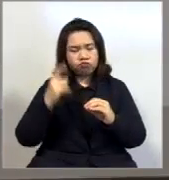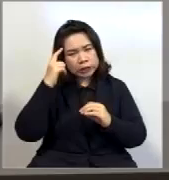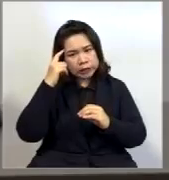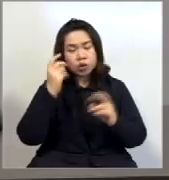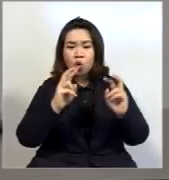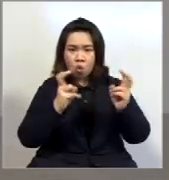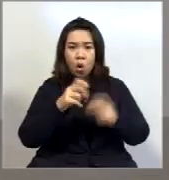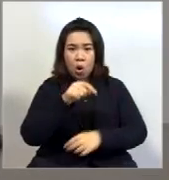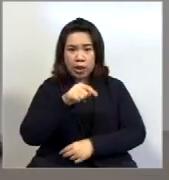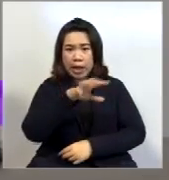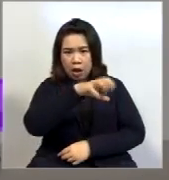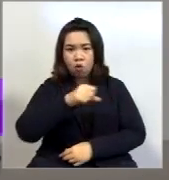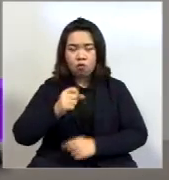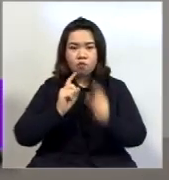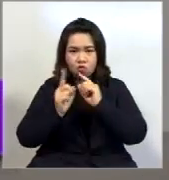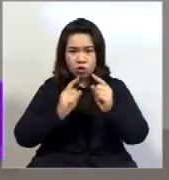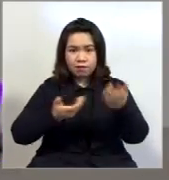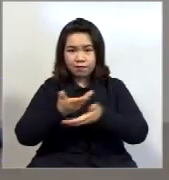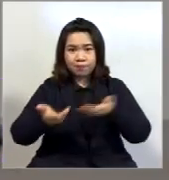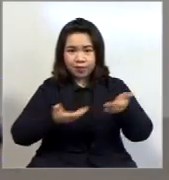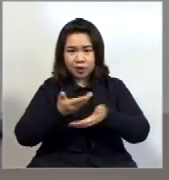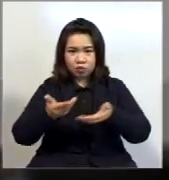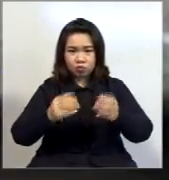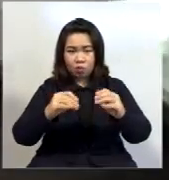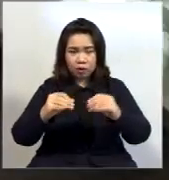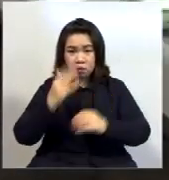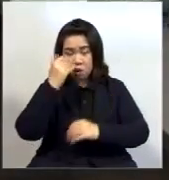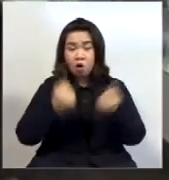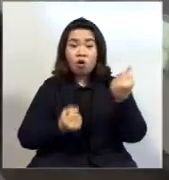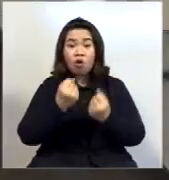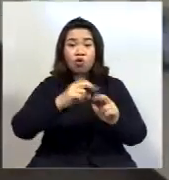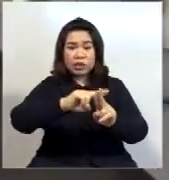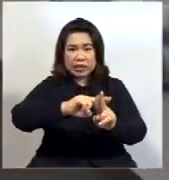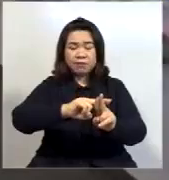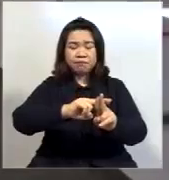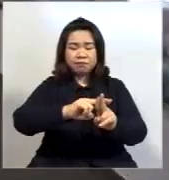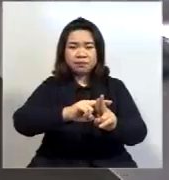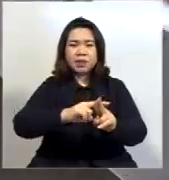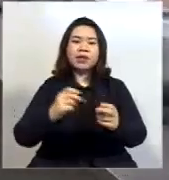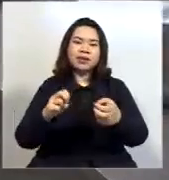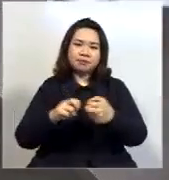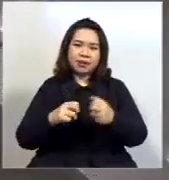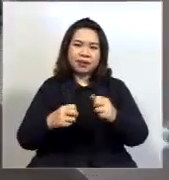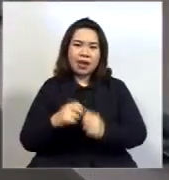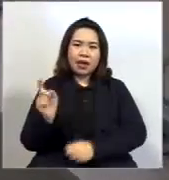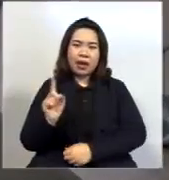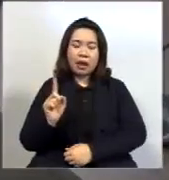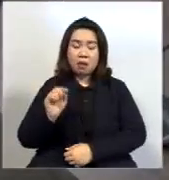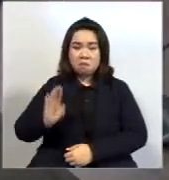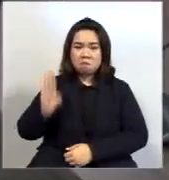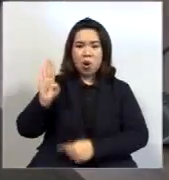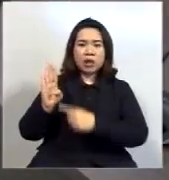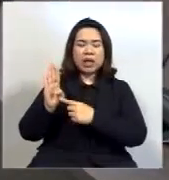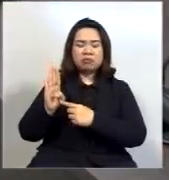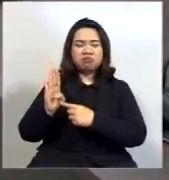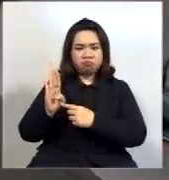หยิบยกเรื่องดังกล่าวเข้ามาพูดคุยนะคะหลังจากที่รถยนต์เชฟโรเล็ตก็มีปัญหาแล้วก็ทางบริษัทเนี่ย